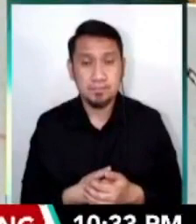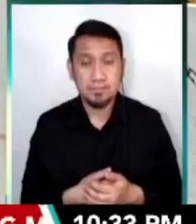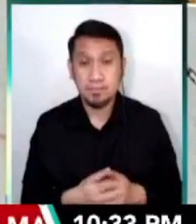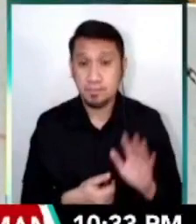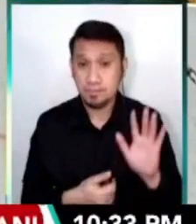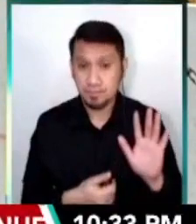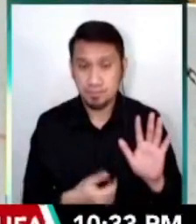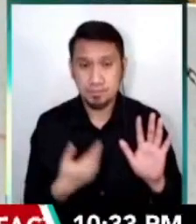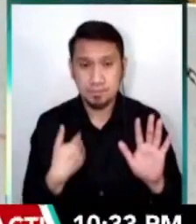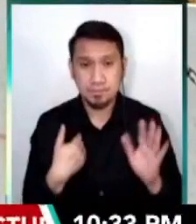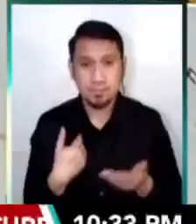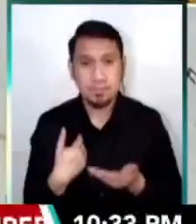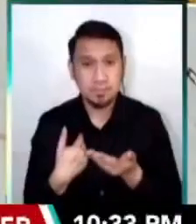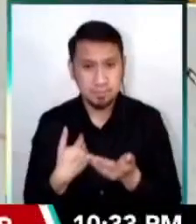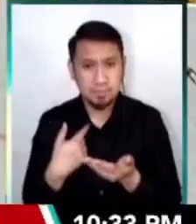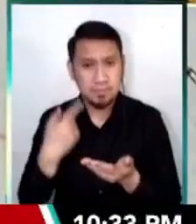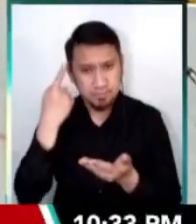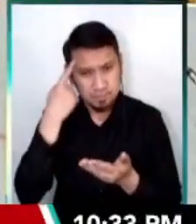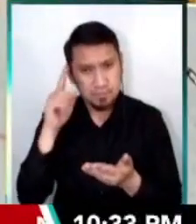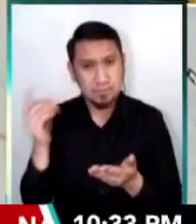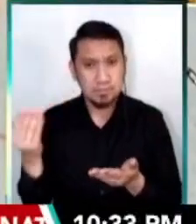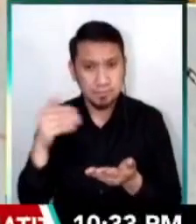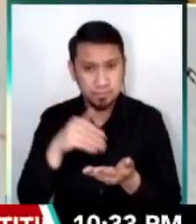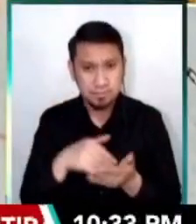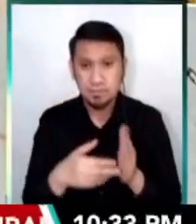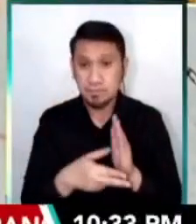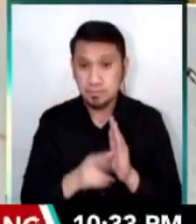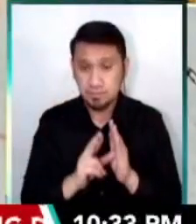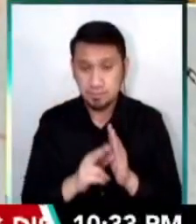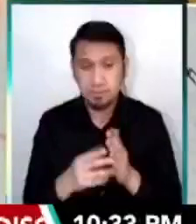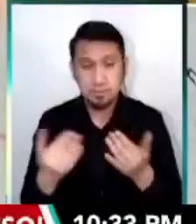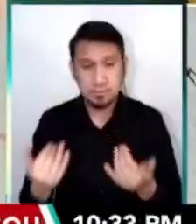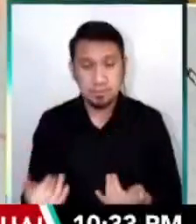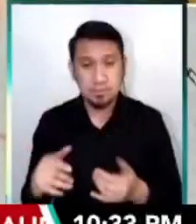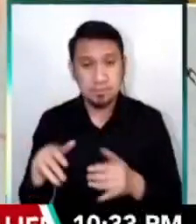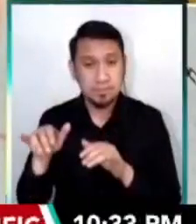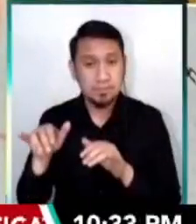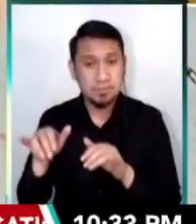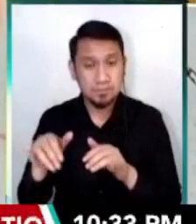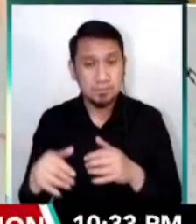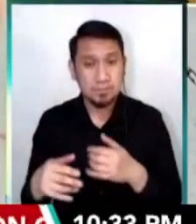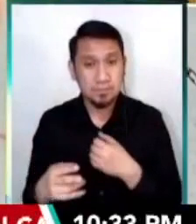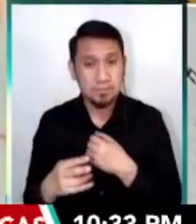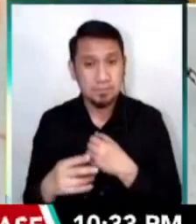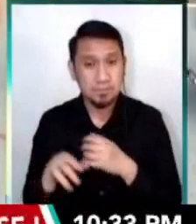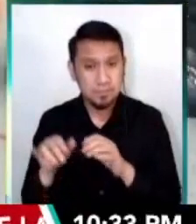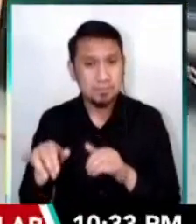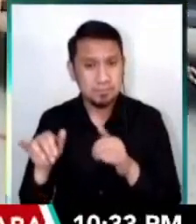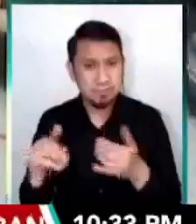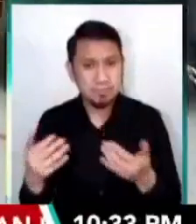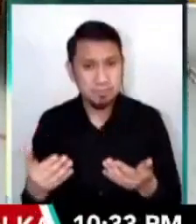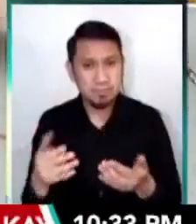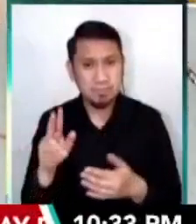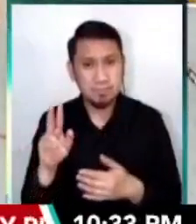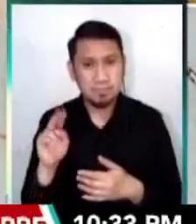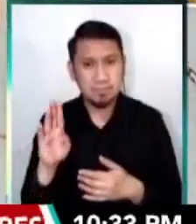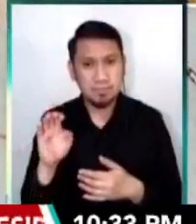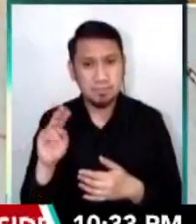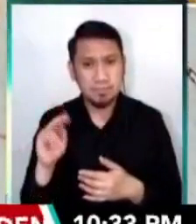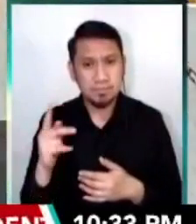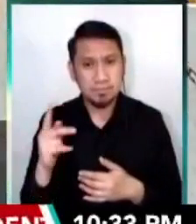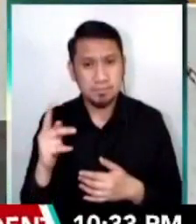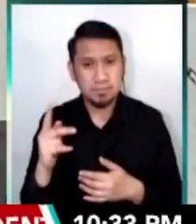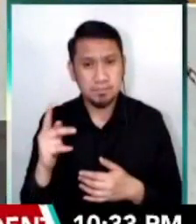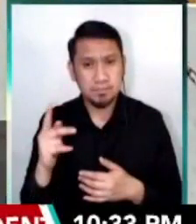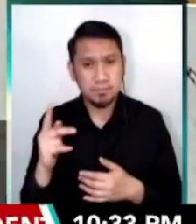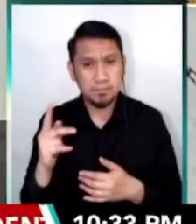naghain ng motion for reconsideration na pending sa COMELEC Unbank. Nauna nang sinabi ng Unbank na target nitong madesisyonan ang lahat ng